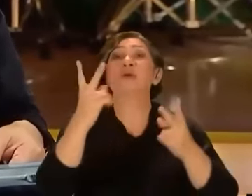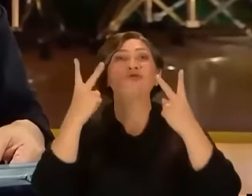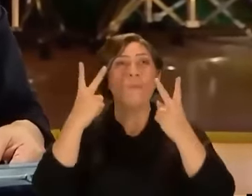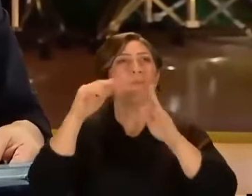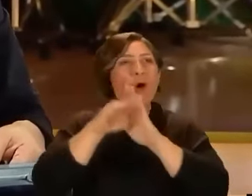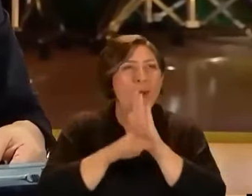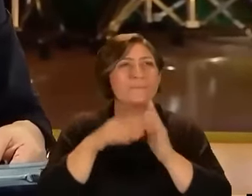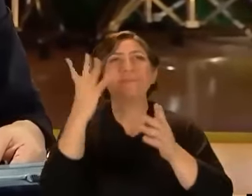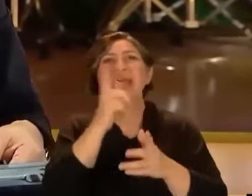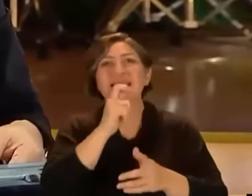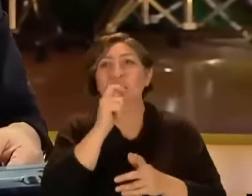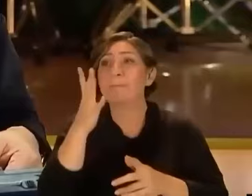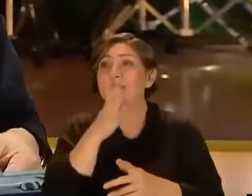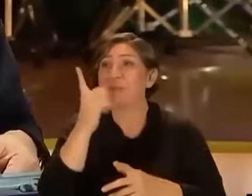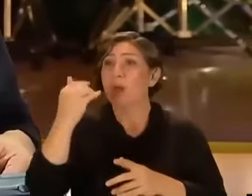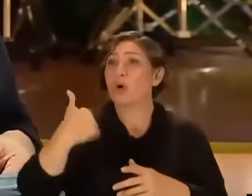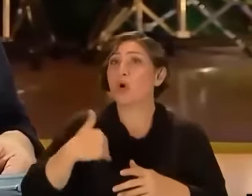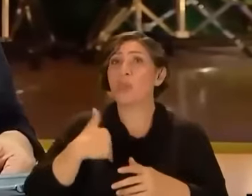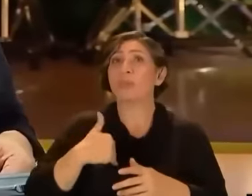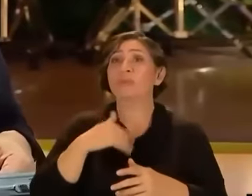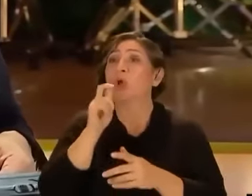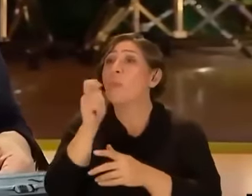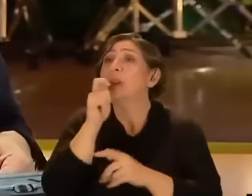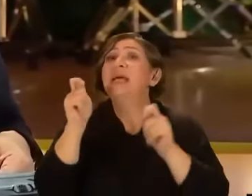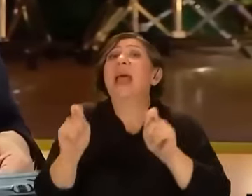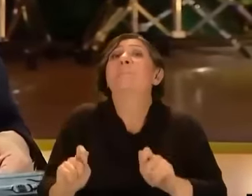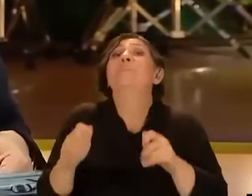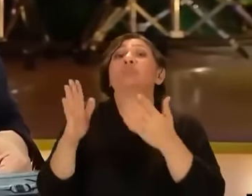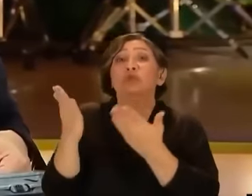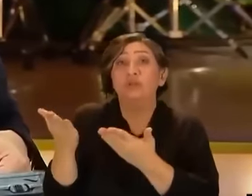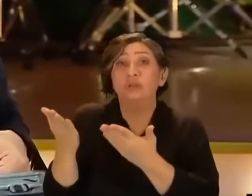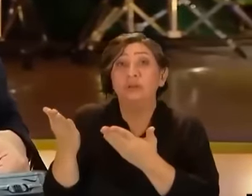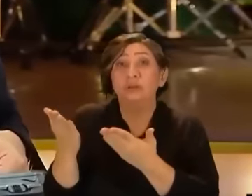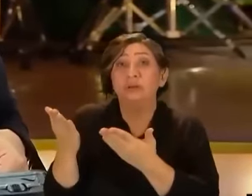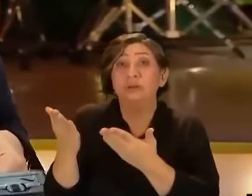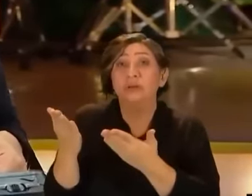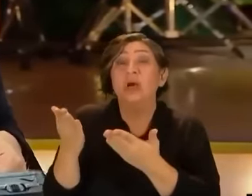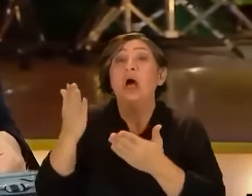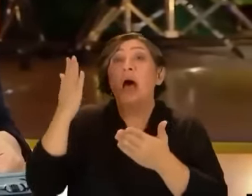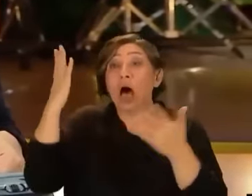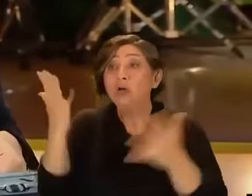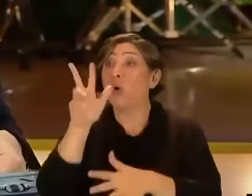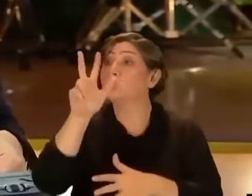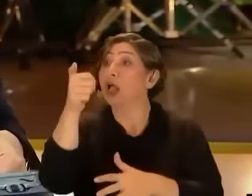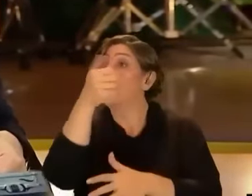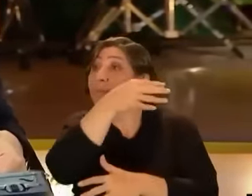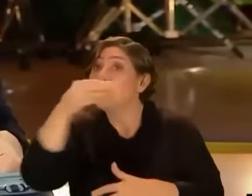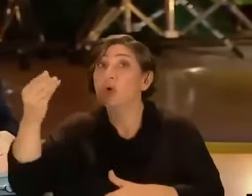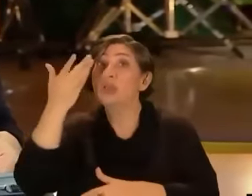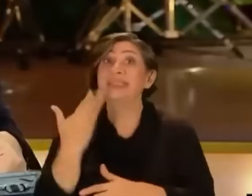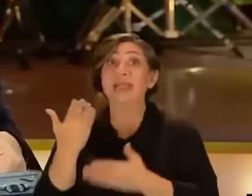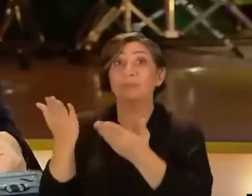bir tane bilindik bir kurum, çok bilindik bir kurum röportaj yapmamış. Haşırt diye 36